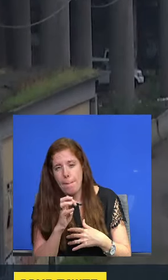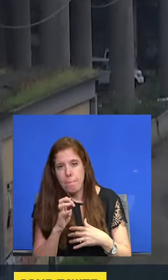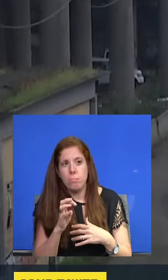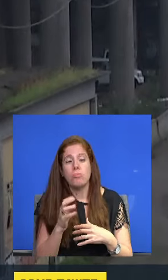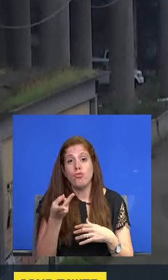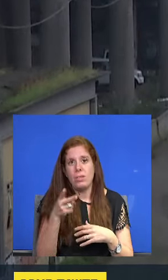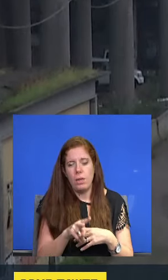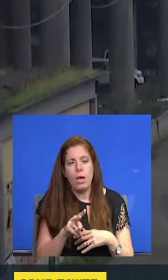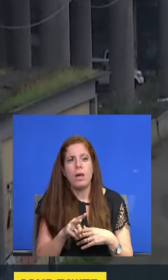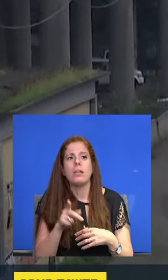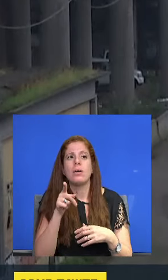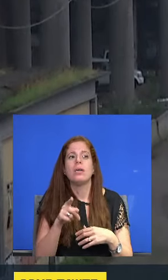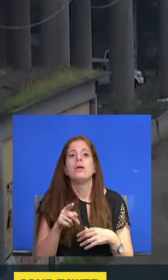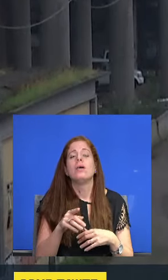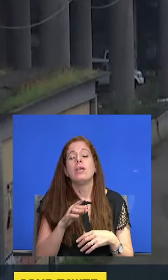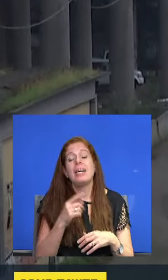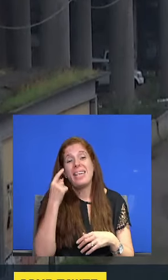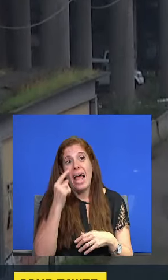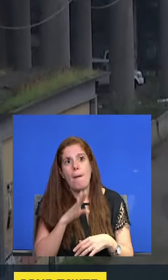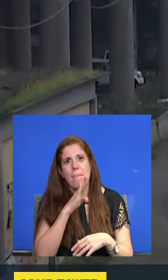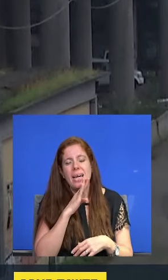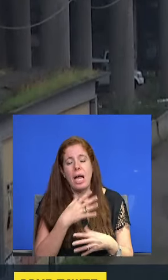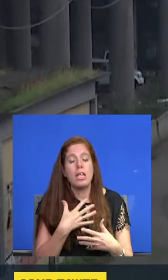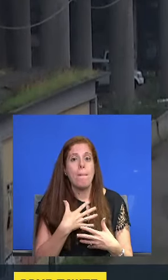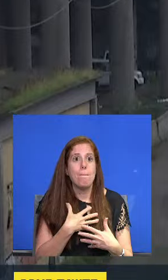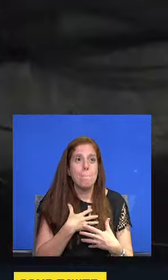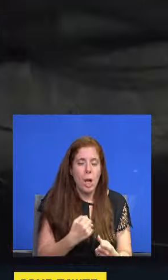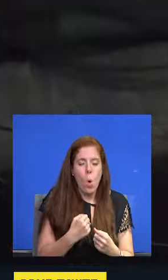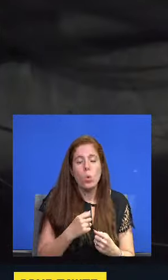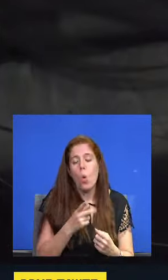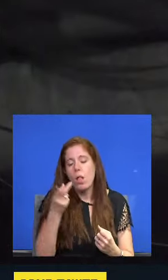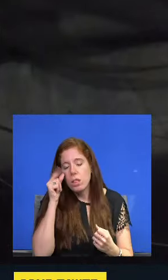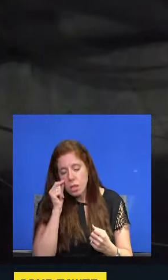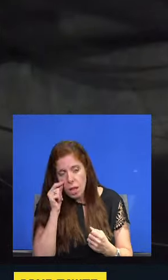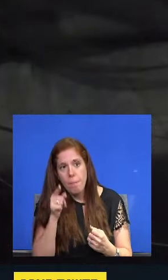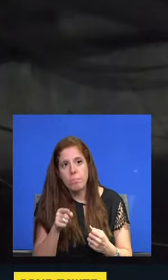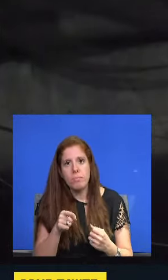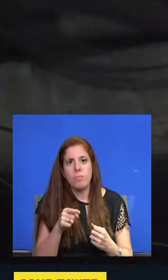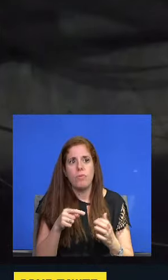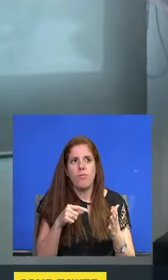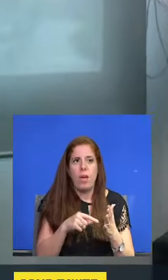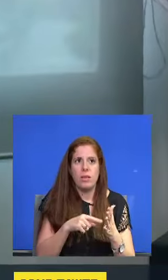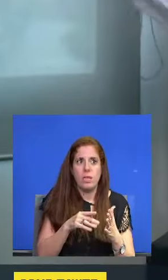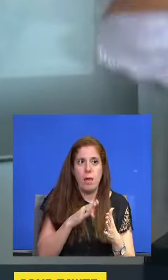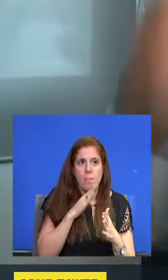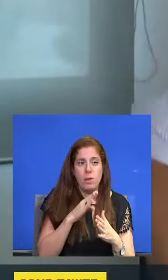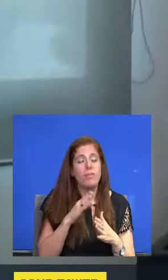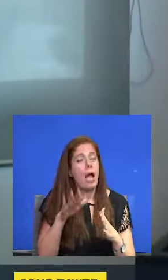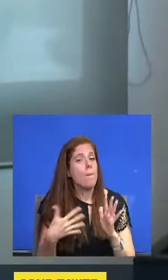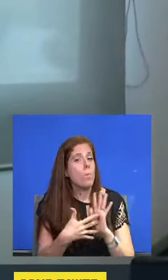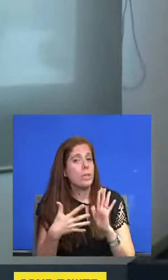לאחר שלקה בבעיית בריאות כלשהי או שנרדם. במקביל נבדק את תקינותו של מעקה הבטיחות. Un